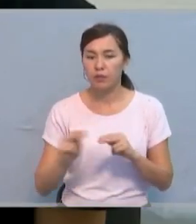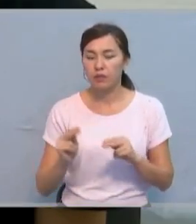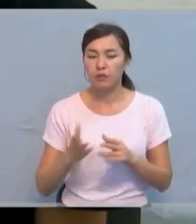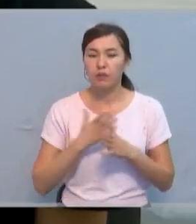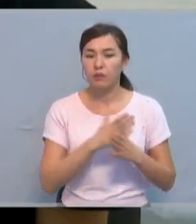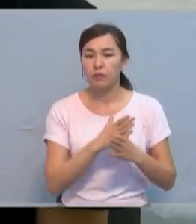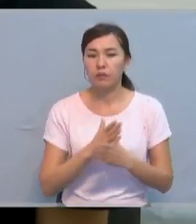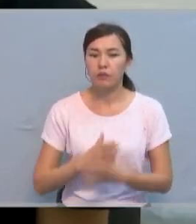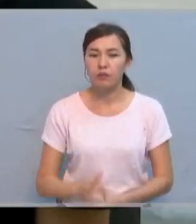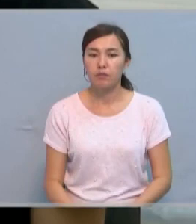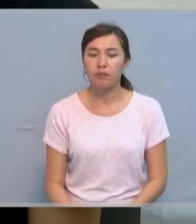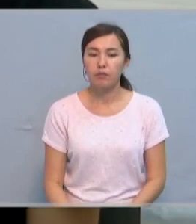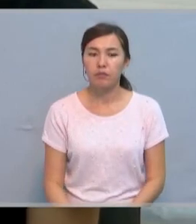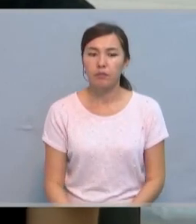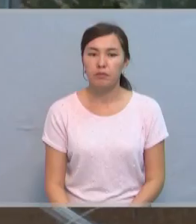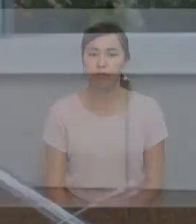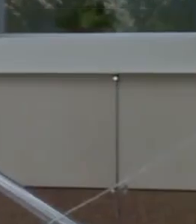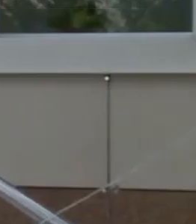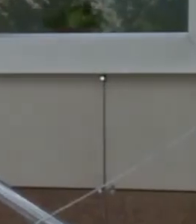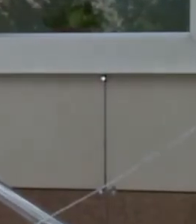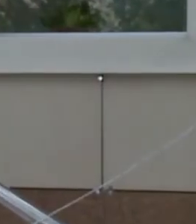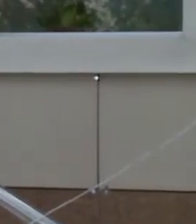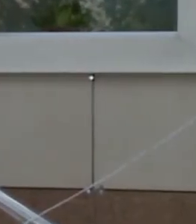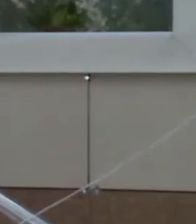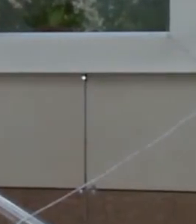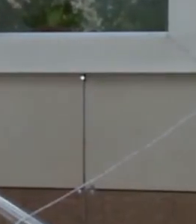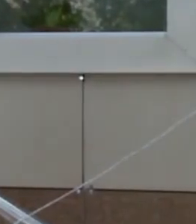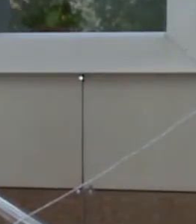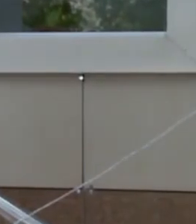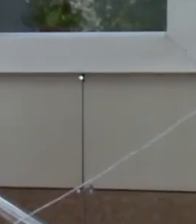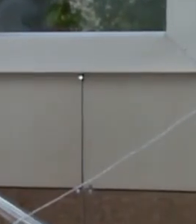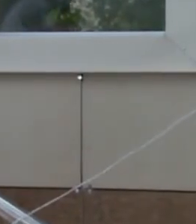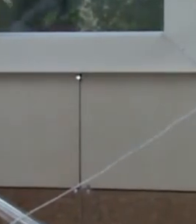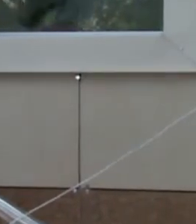болады, дейді мамандар. Дидар Өмірзақова, Абай Құралбаев, Нұржан Ақжол, жаңалықтар.